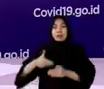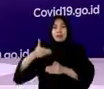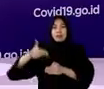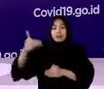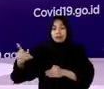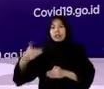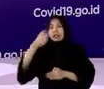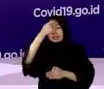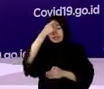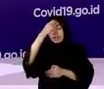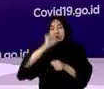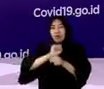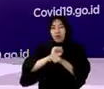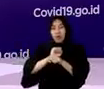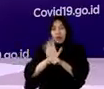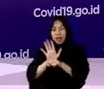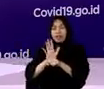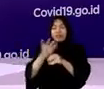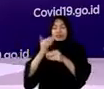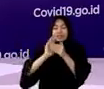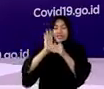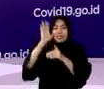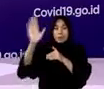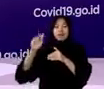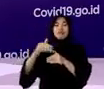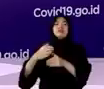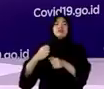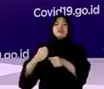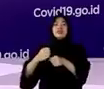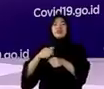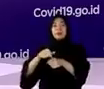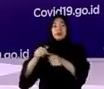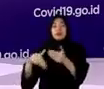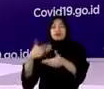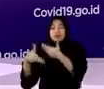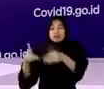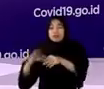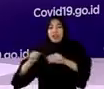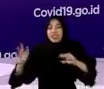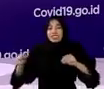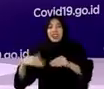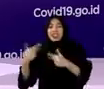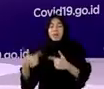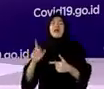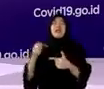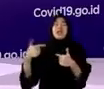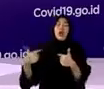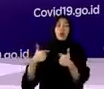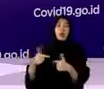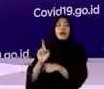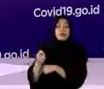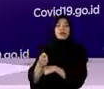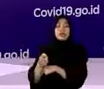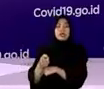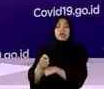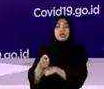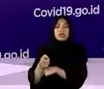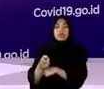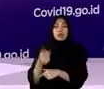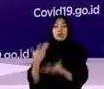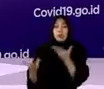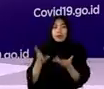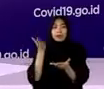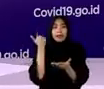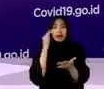long COVID tersebut sangat berpotensi juga untuk mengganggu produktivitas ke depannya. Walaupun fakta-fakta yang